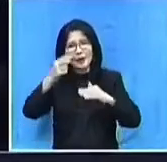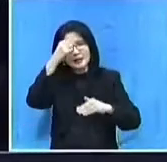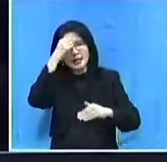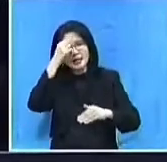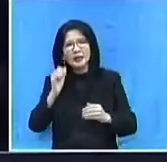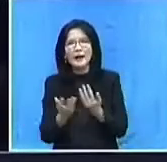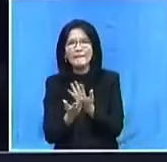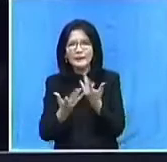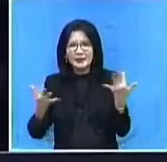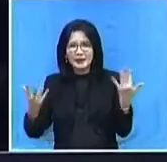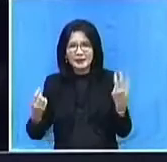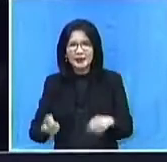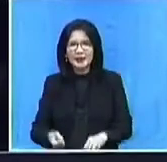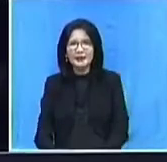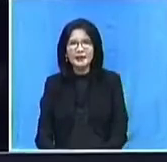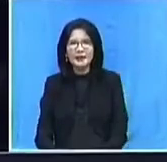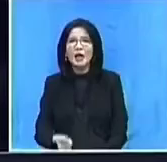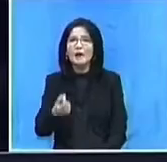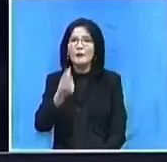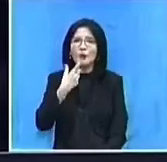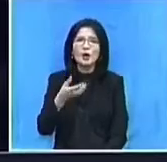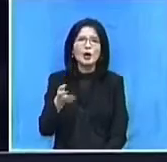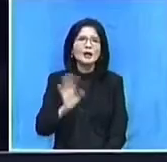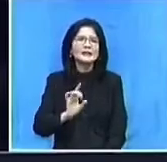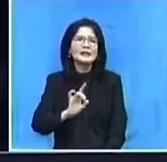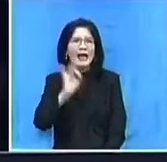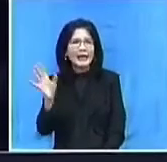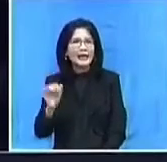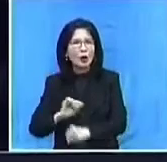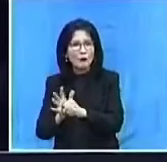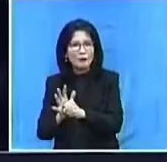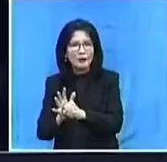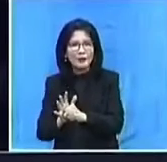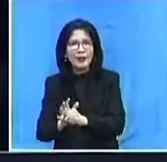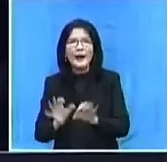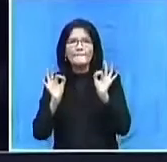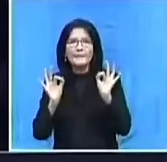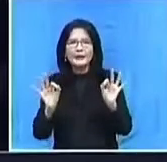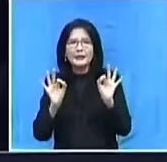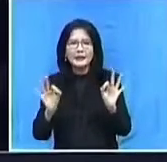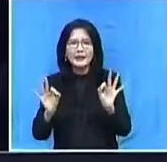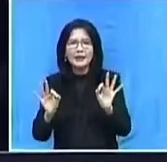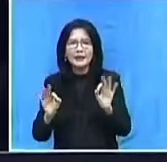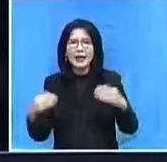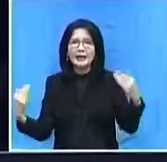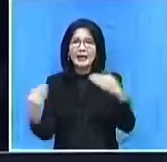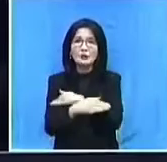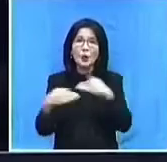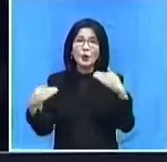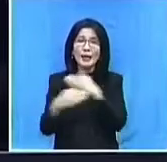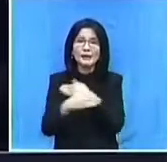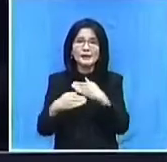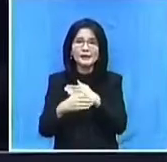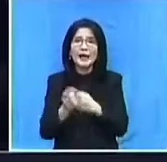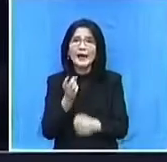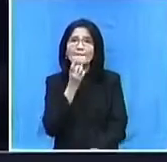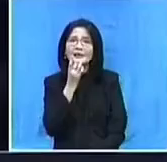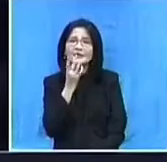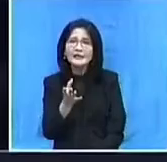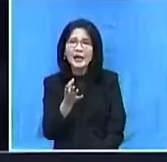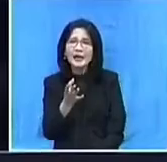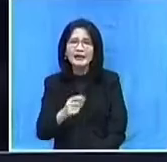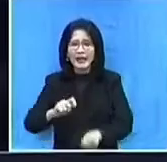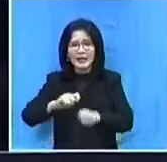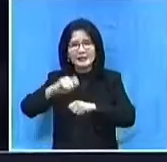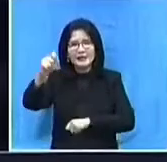untuk masyarakat yang berobat bukan karena kofit 19 pendidikan transportasi perizinan